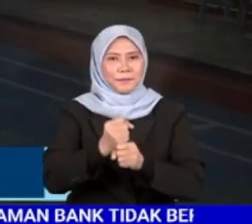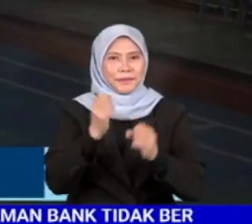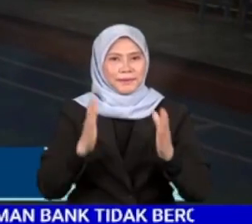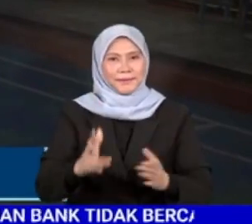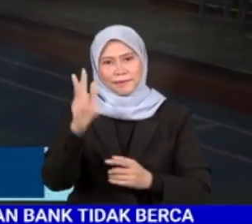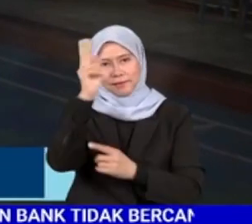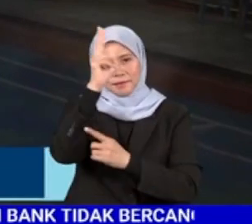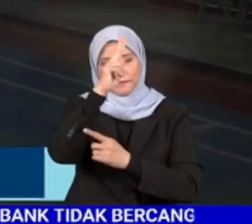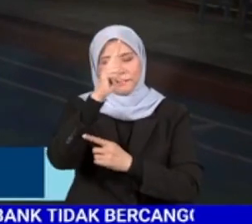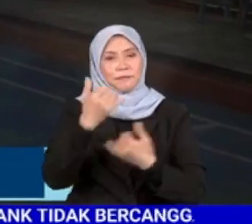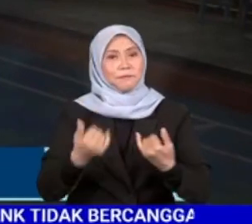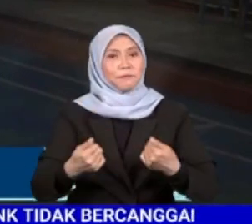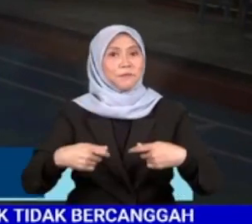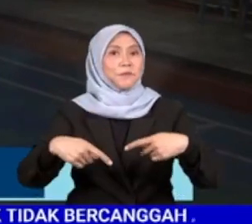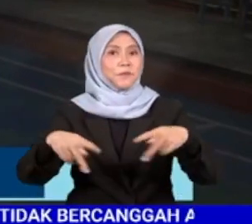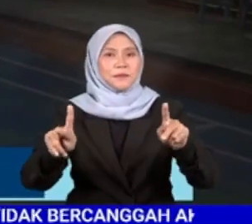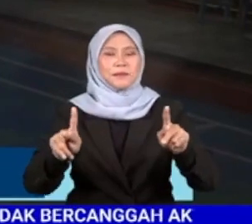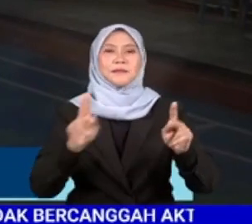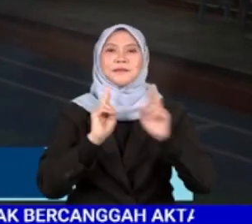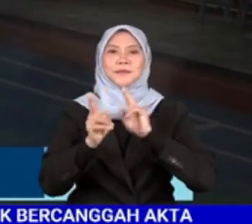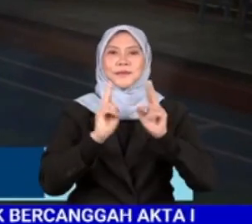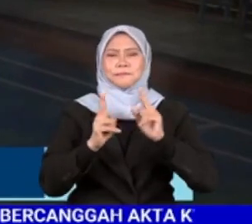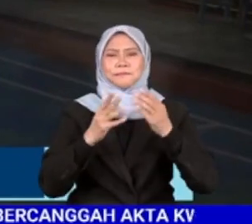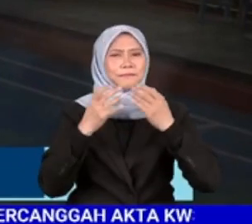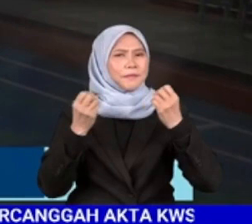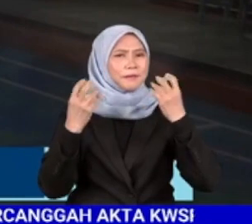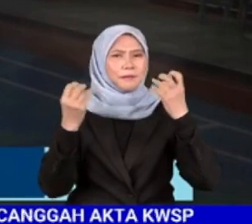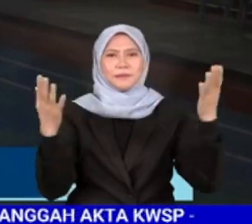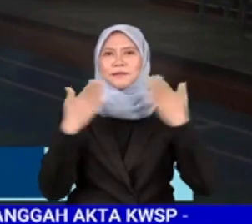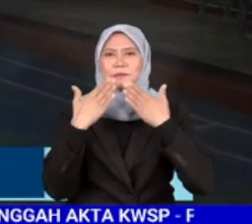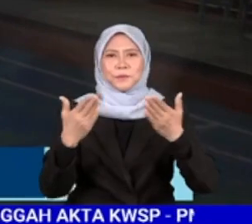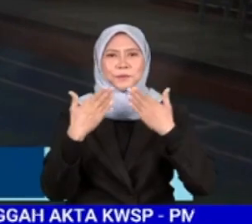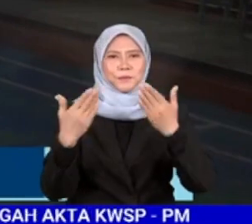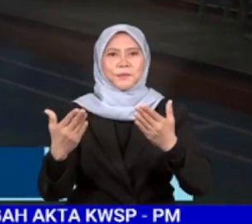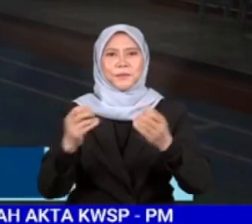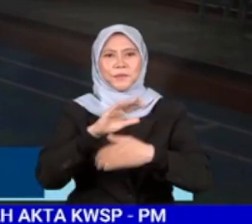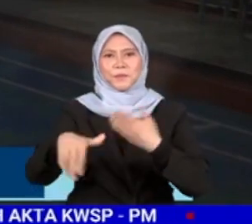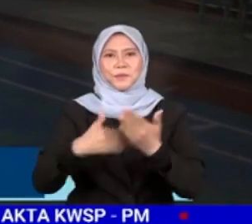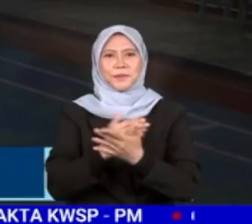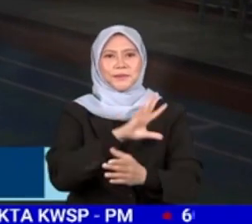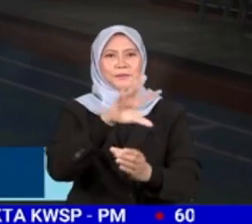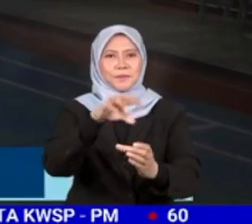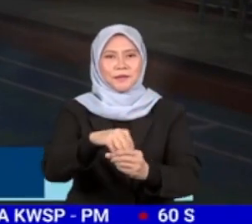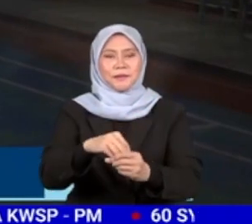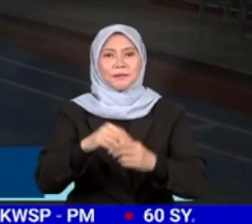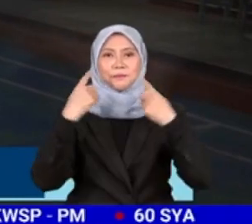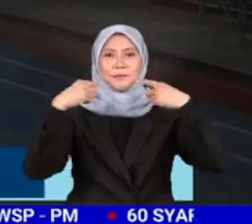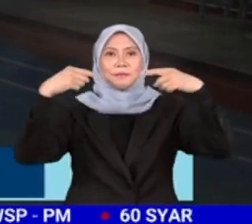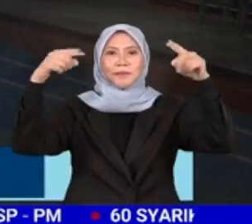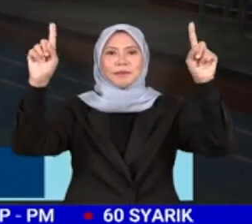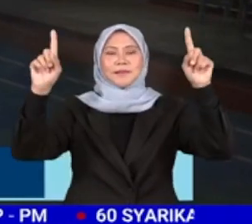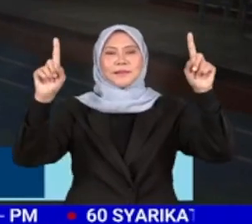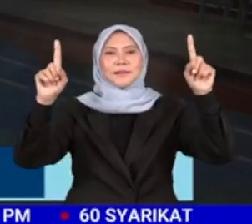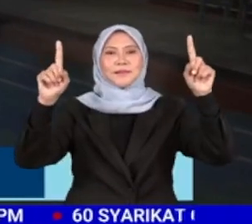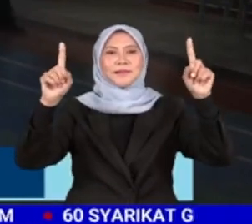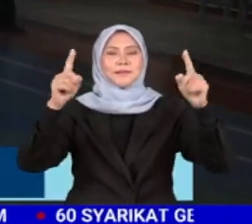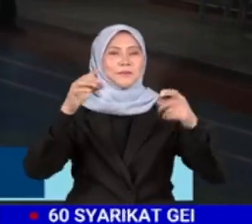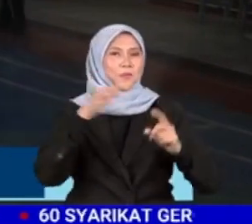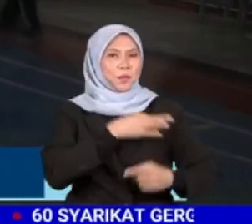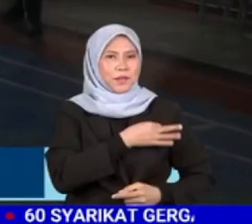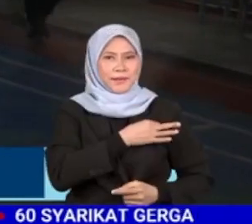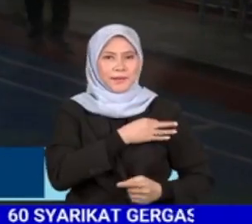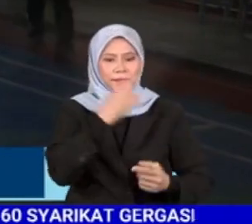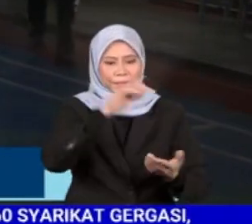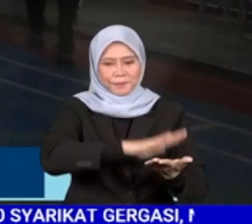awam. Dengan mengambil kesempatan ini, kami merakamkan jutaan terima kasih kepada semua pihak yang terlibat untuk menjayakan misi ini